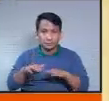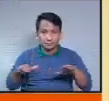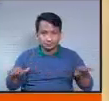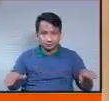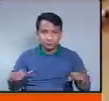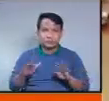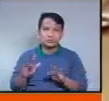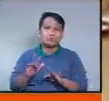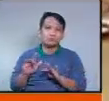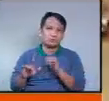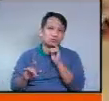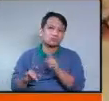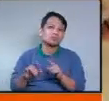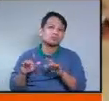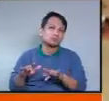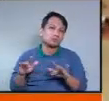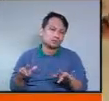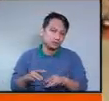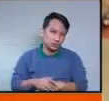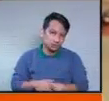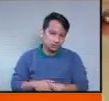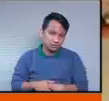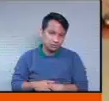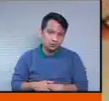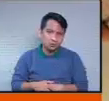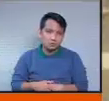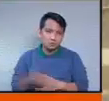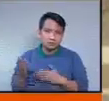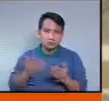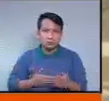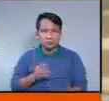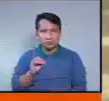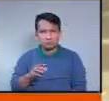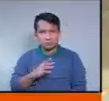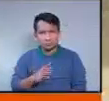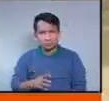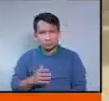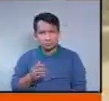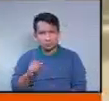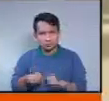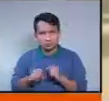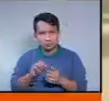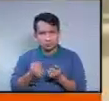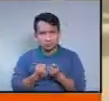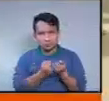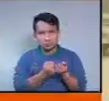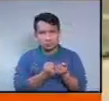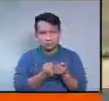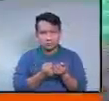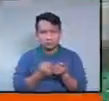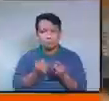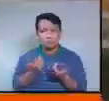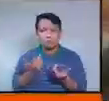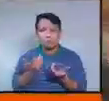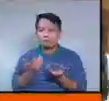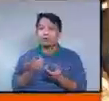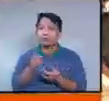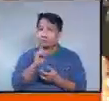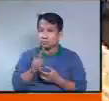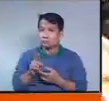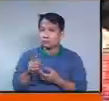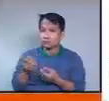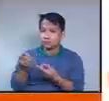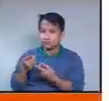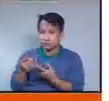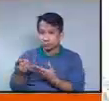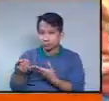doon, kawawa talaga. And so far naman, okay daw yung kanilang supply ng gamot, pero kung merong